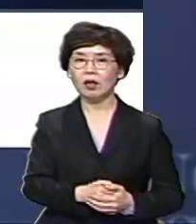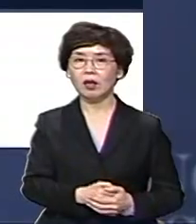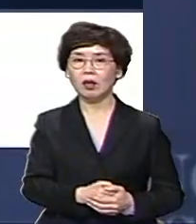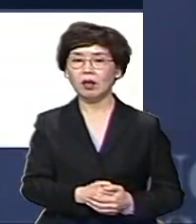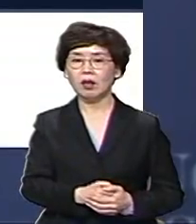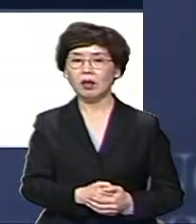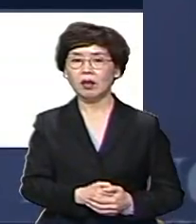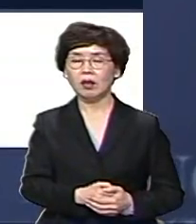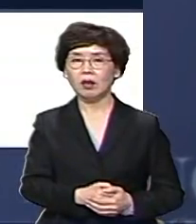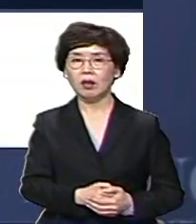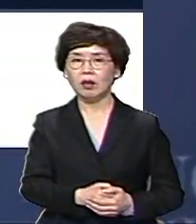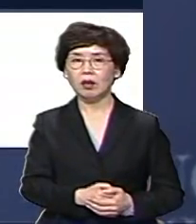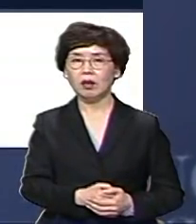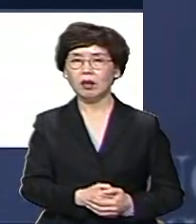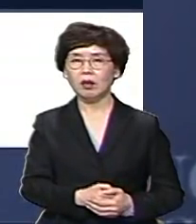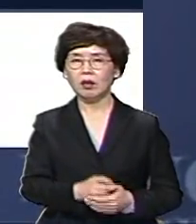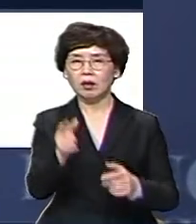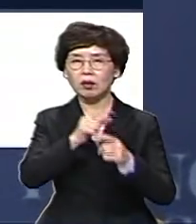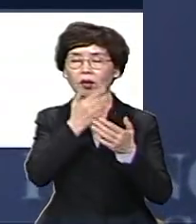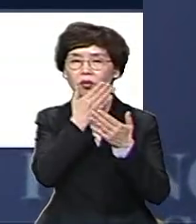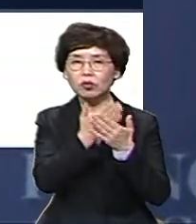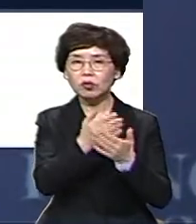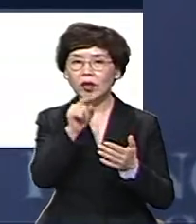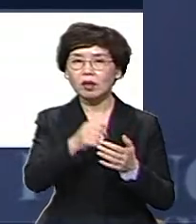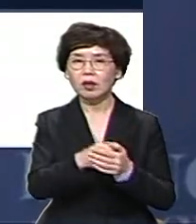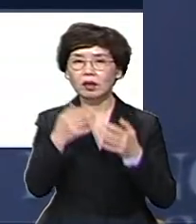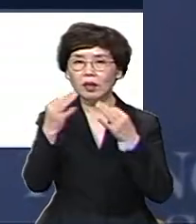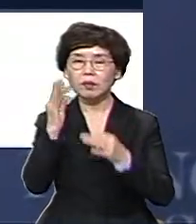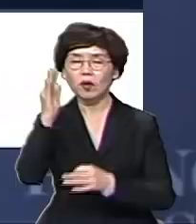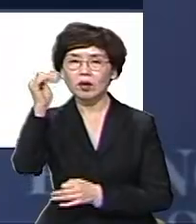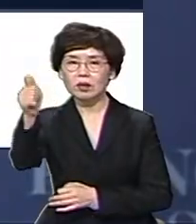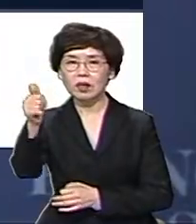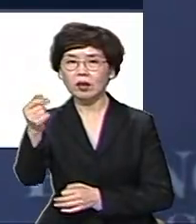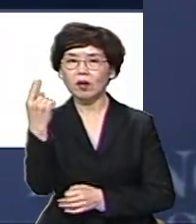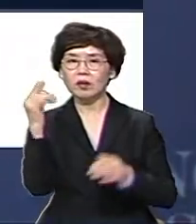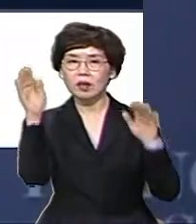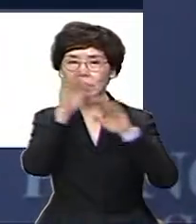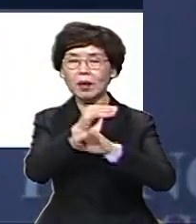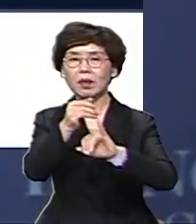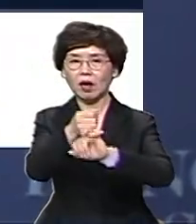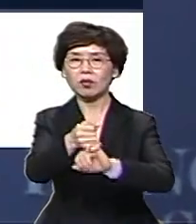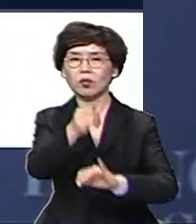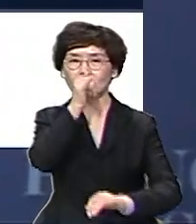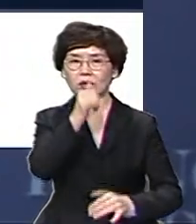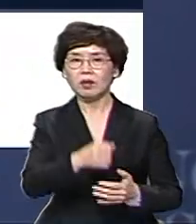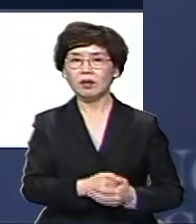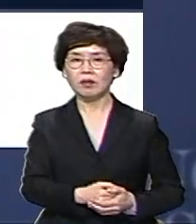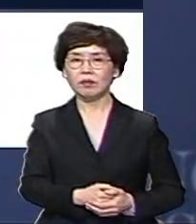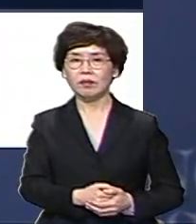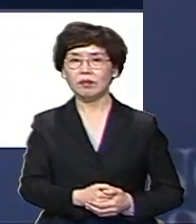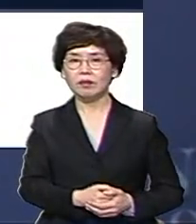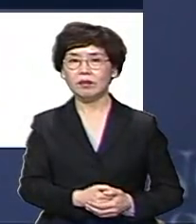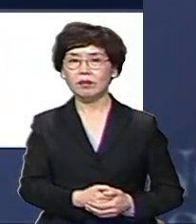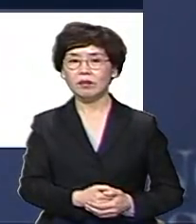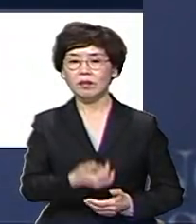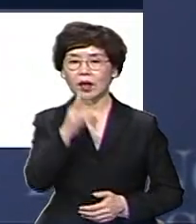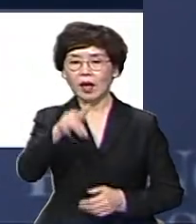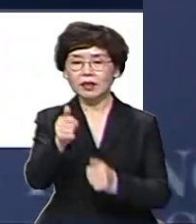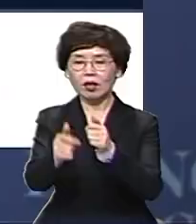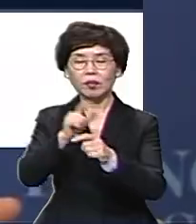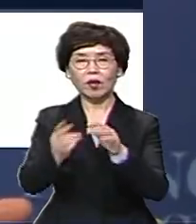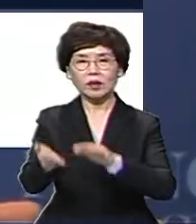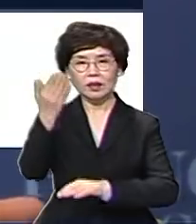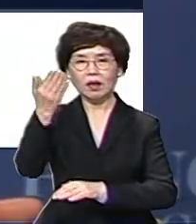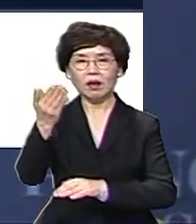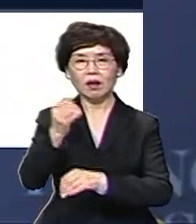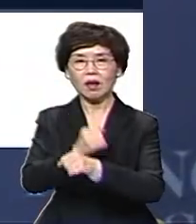말씀을 드리자면 물론 저희가 인재를 본국으로 송환하였고 또 더 중요한 것은 김정은 위원장께서 어젯밤에 약속한